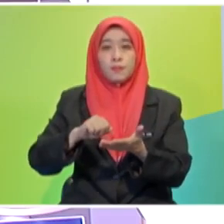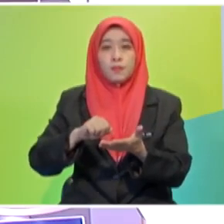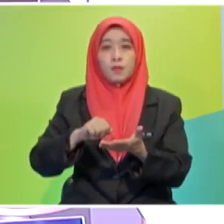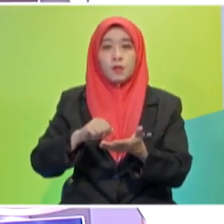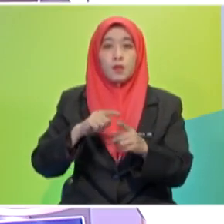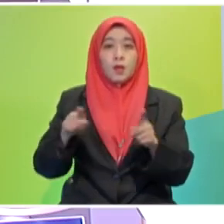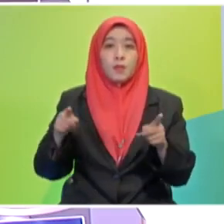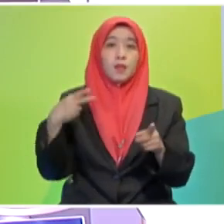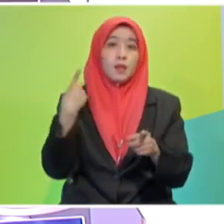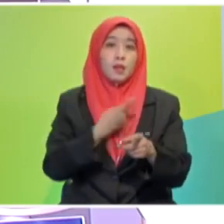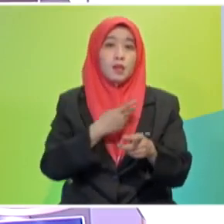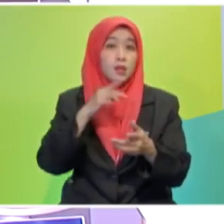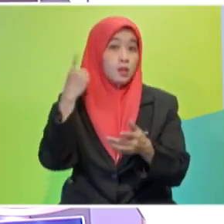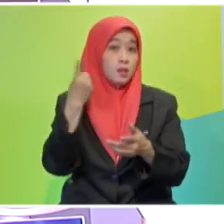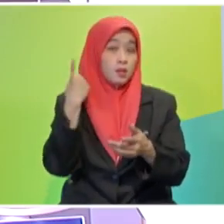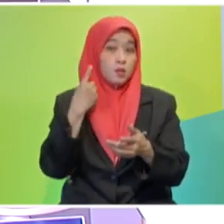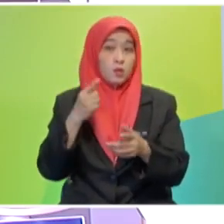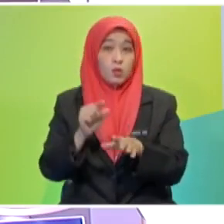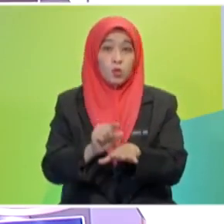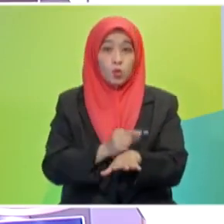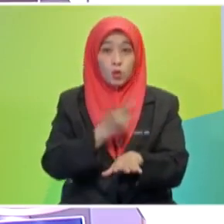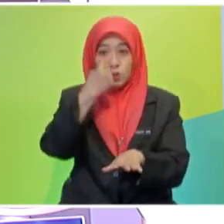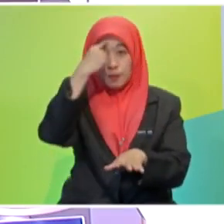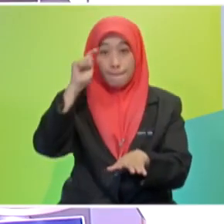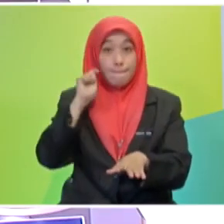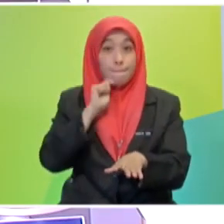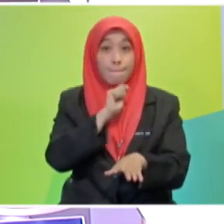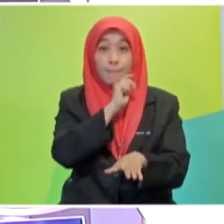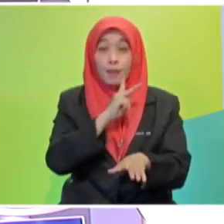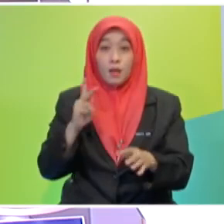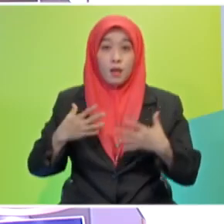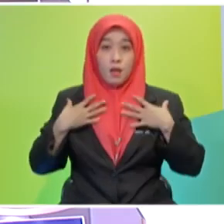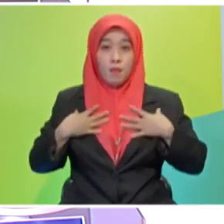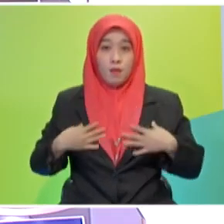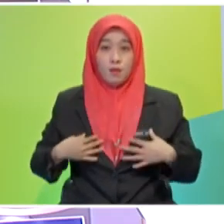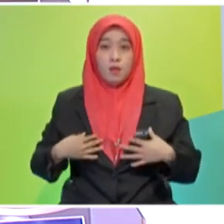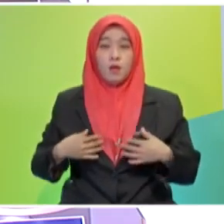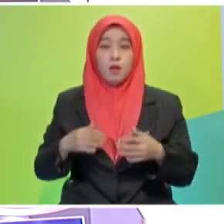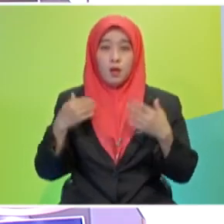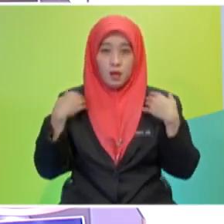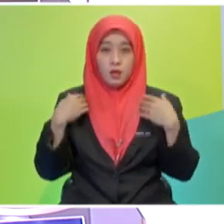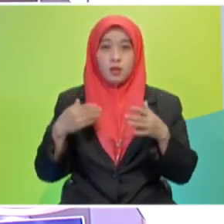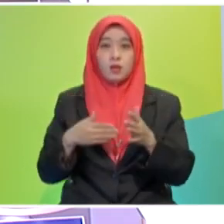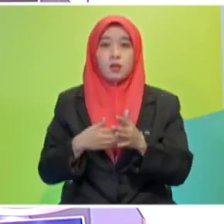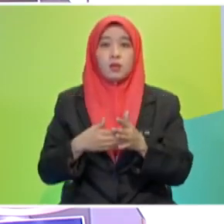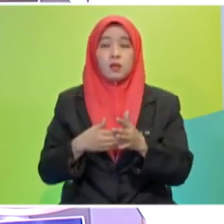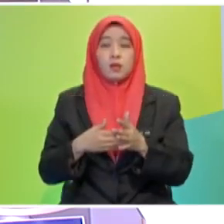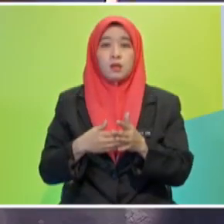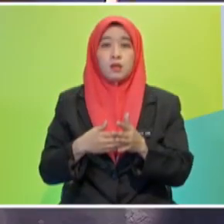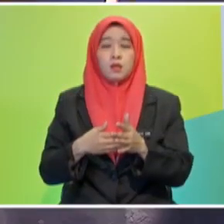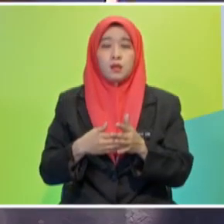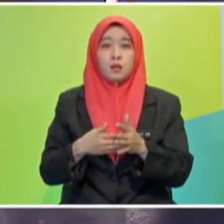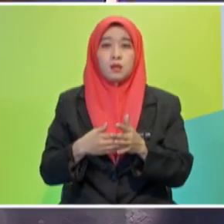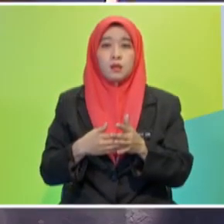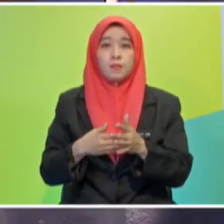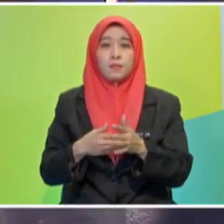tadi fungsinya kita nak keringkan pakaian, jadi yang ada kena mengena dengan kering pakaian ialah keseimbangan drum. Oh, baik